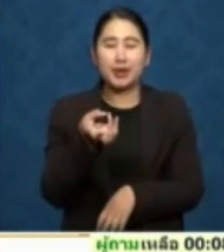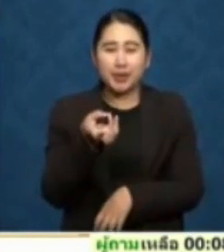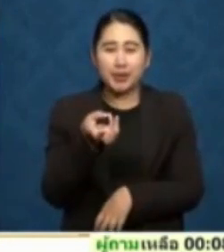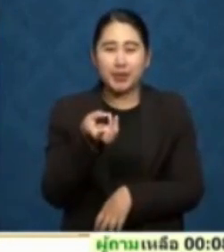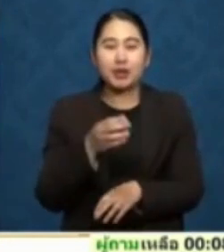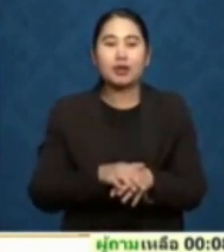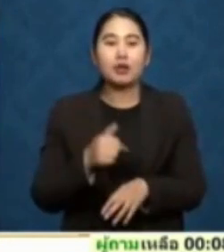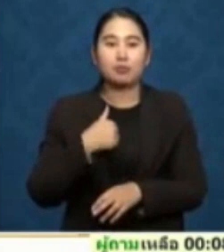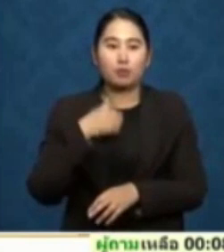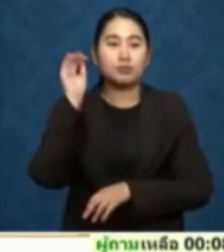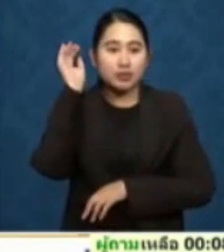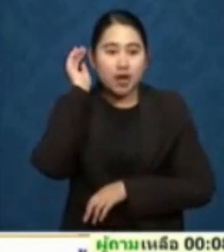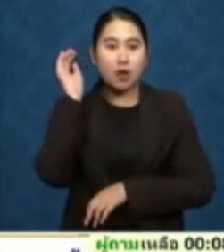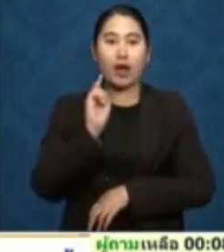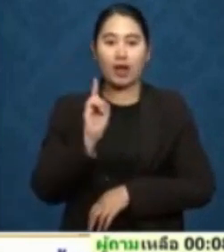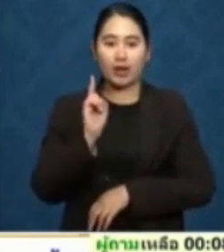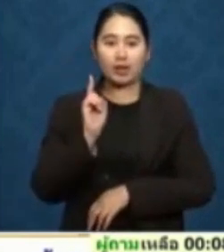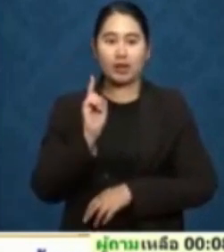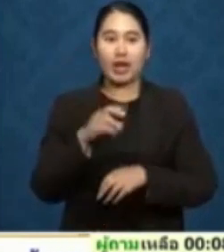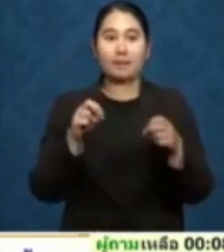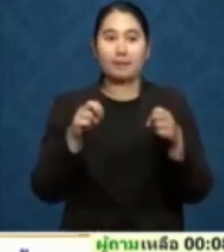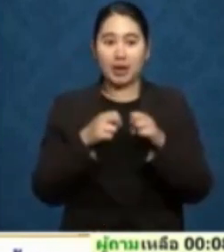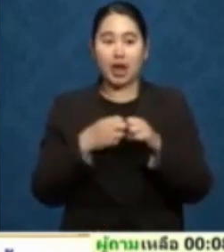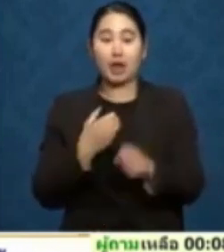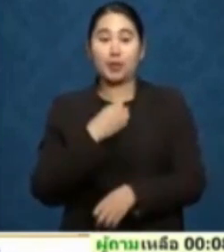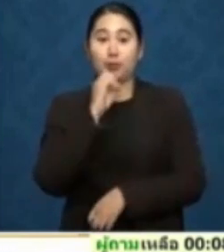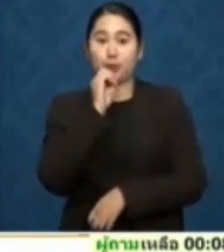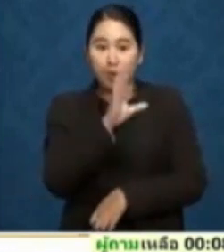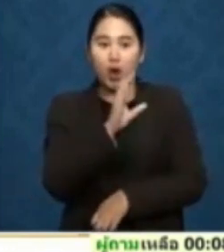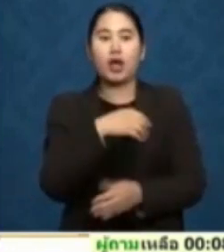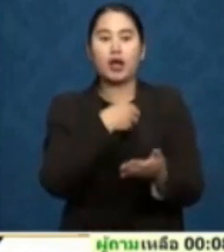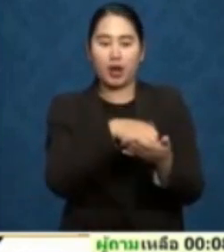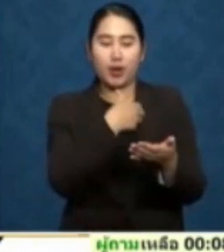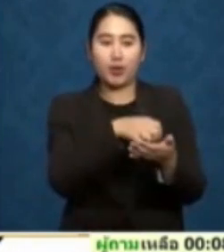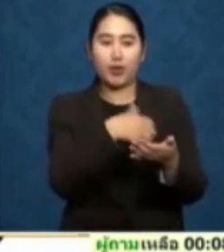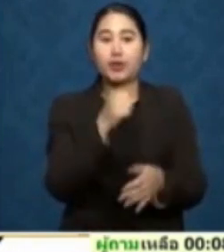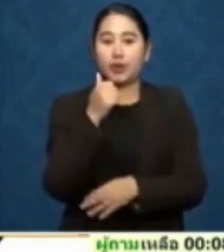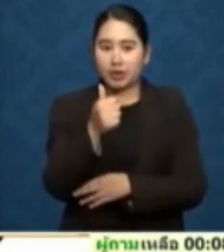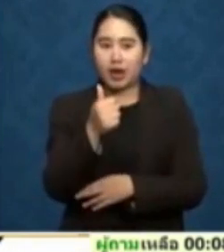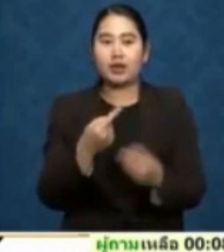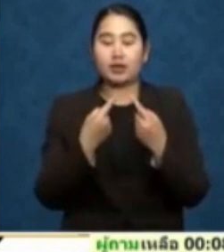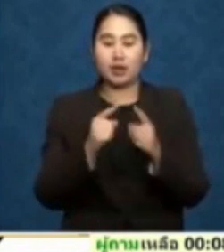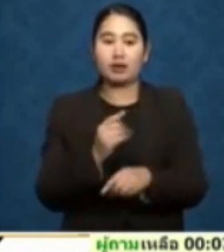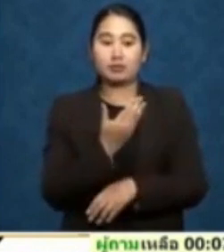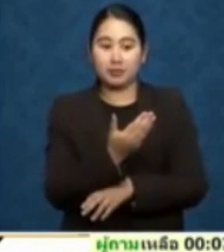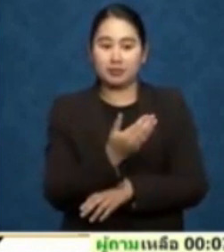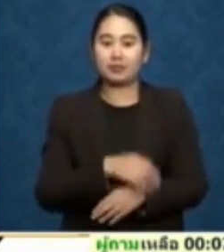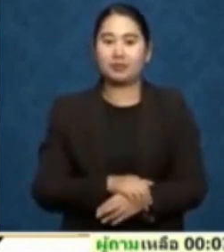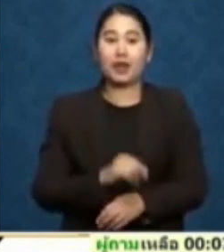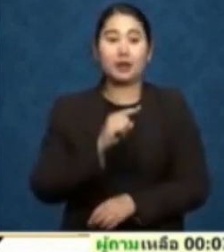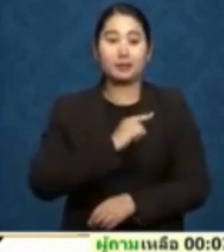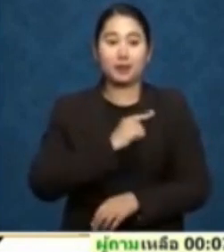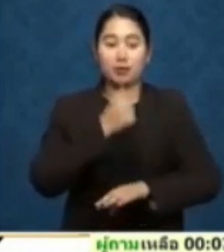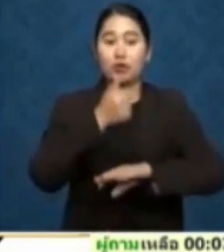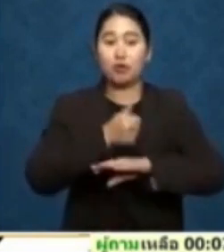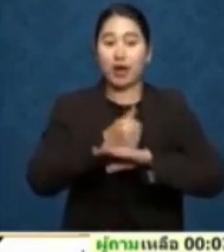มเชื่อครับว่ามันสามารถที่จะร้องเรียนเป็นกรณีได้แต่ในฐานะที่ท่านมีผู้ว่าราชการจังหวัดทั่วครบทุกประเทศ